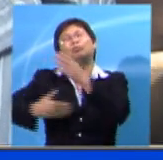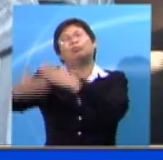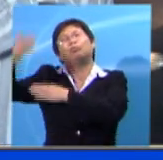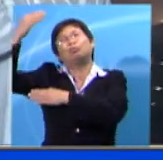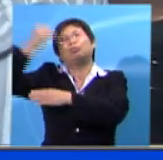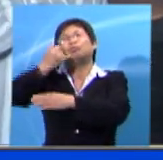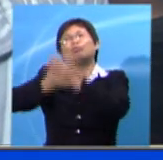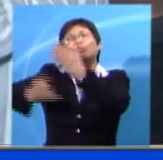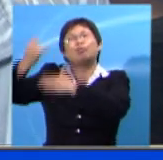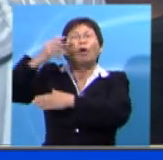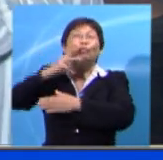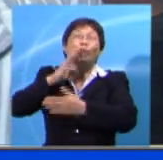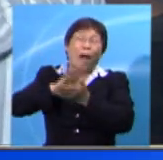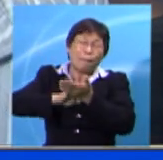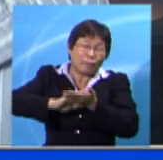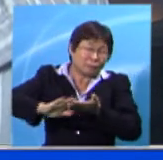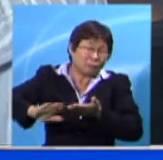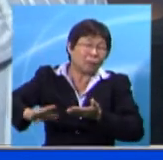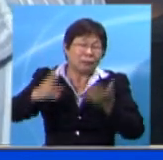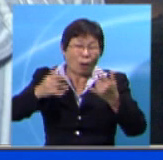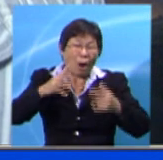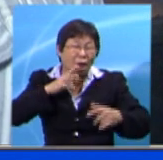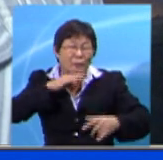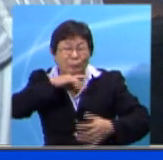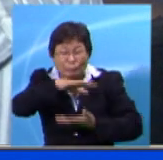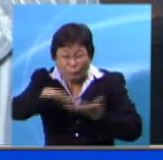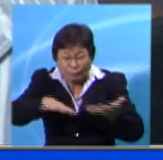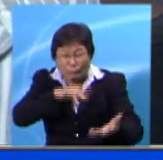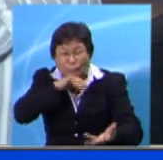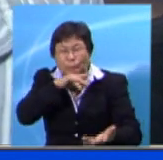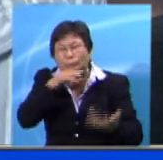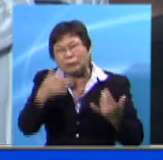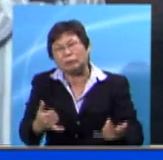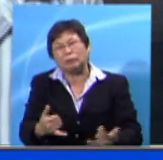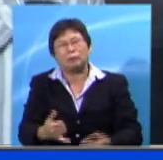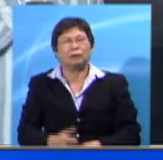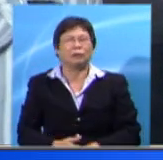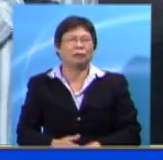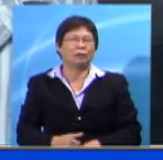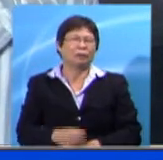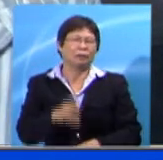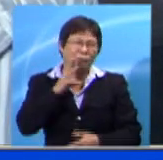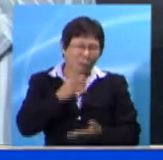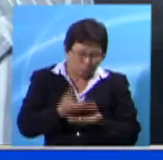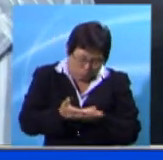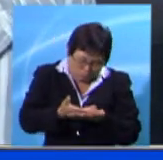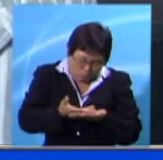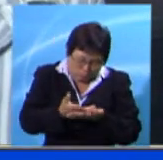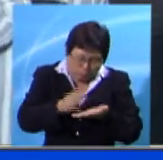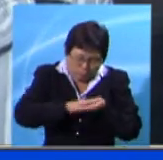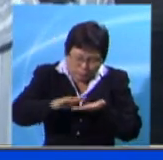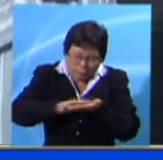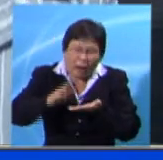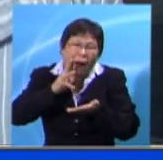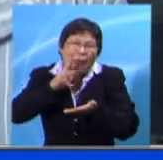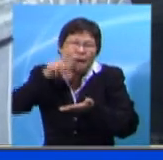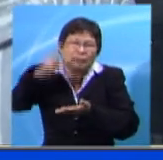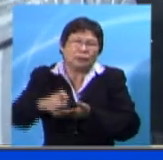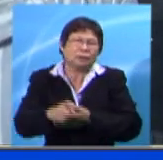kalau kata air bersih sekarang tak tahu mengapa air k sampai kena pakai filter everything is